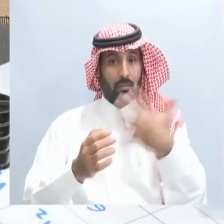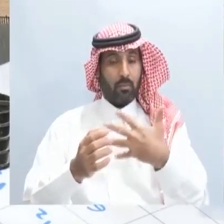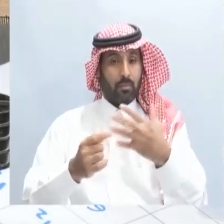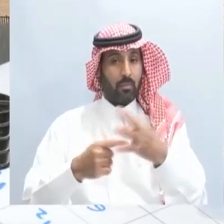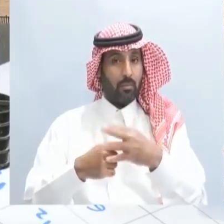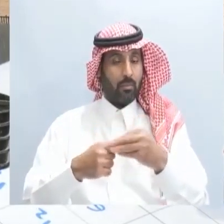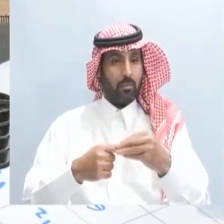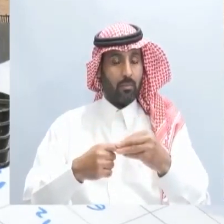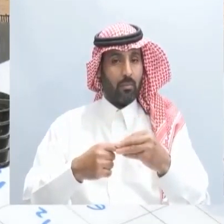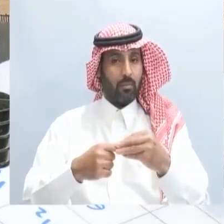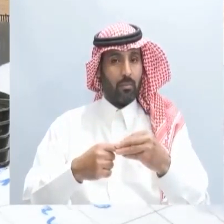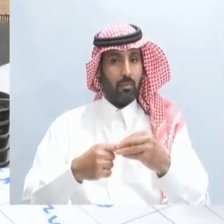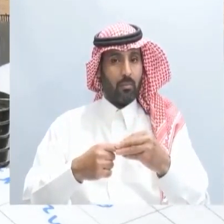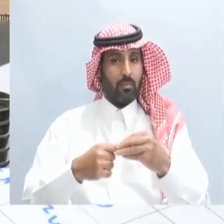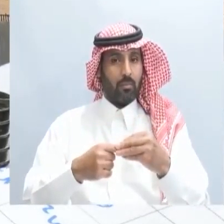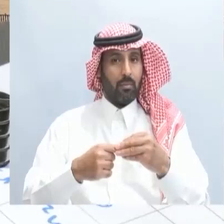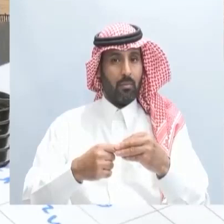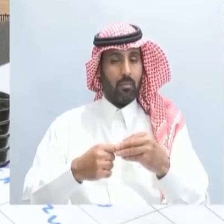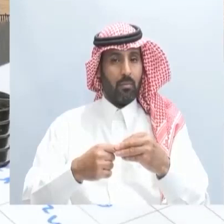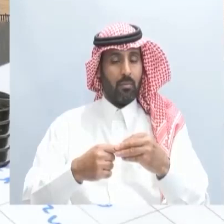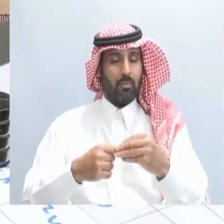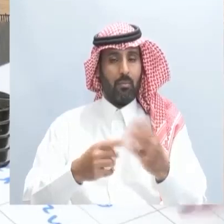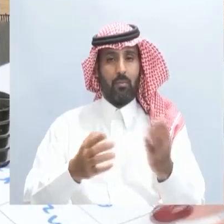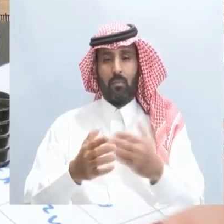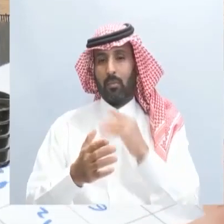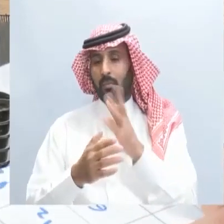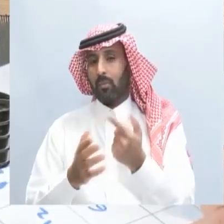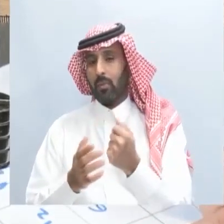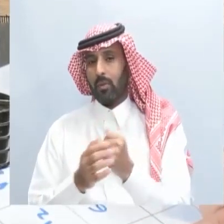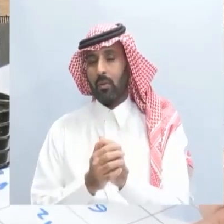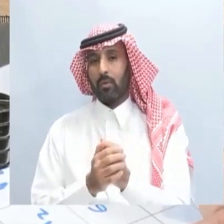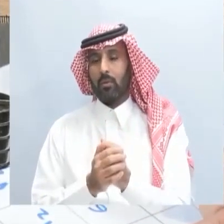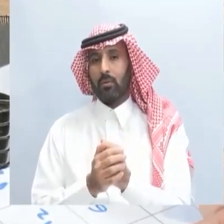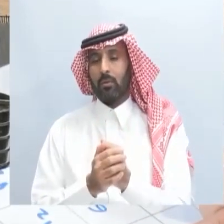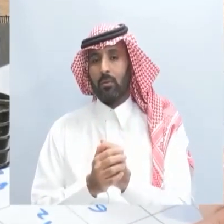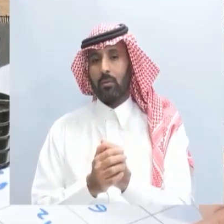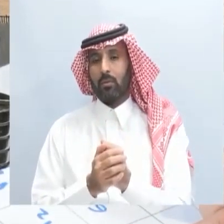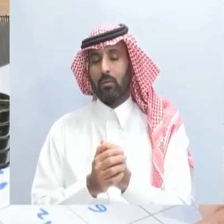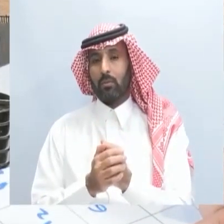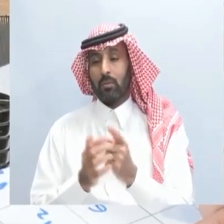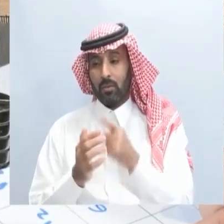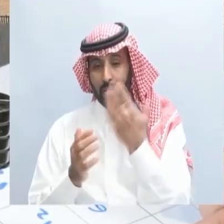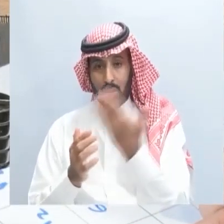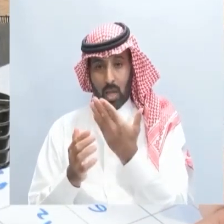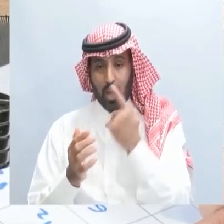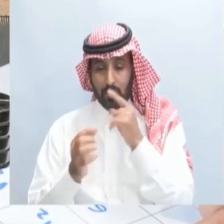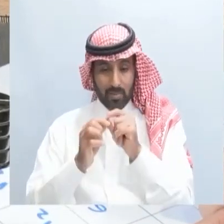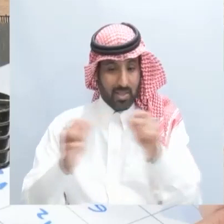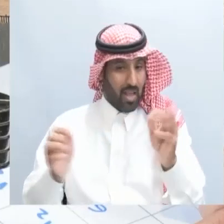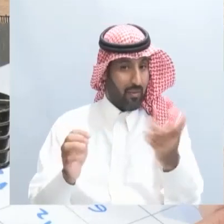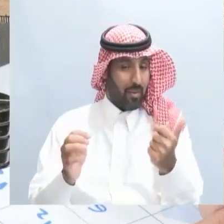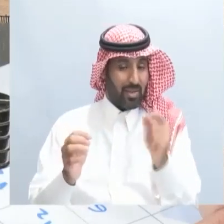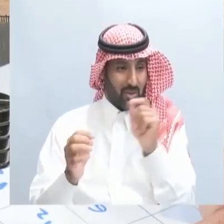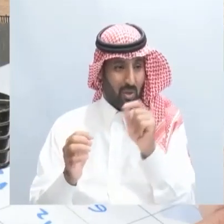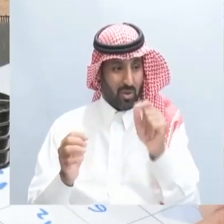50 حتى توجد هذا الفرق او اسلوب اخر احسن من عمليه الطرح قم بقراءه المسافات سنتي